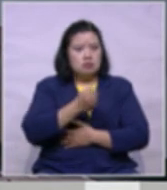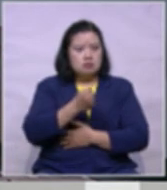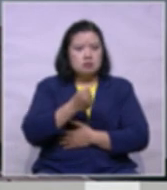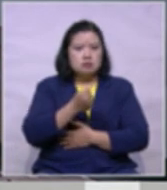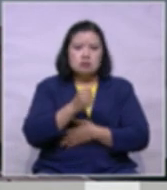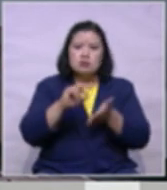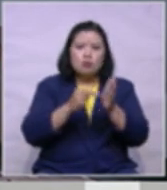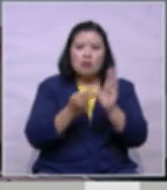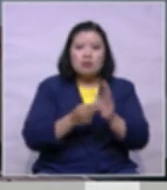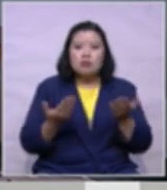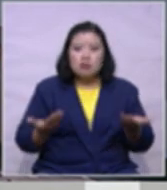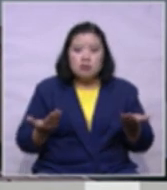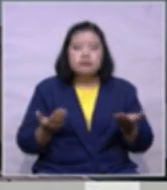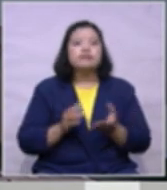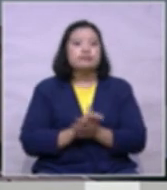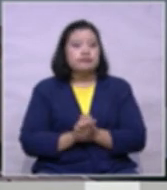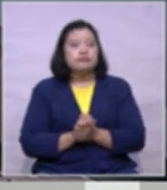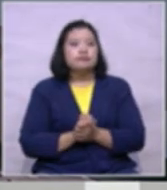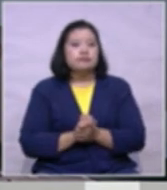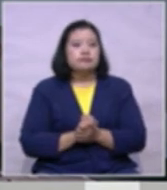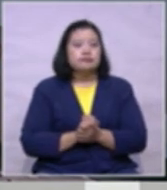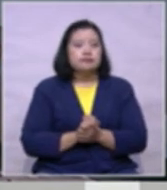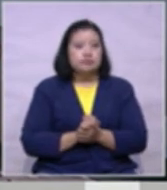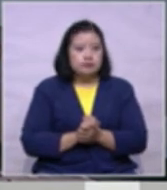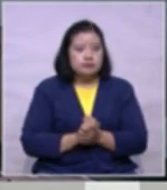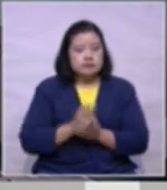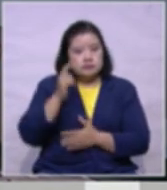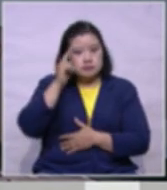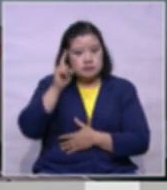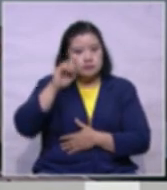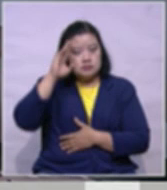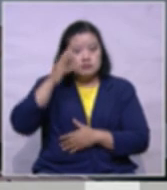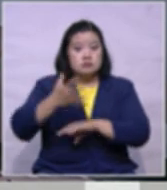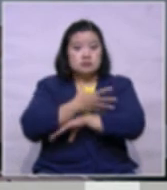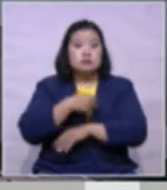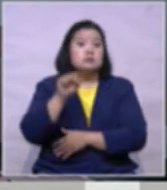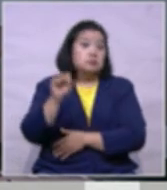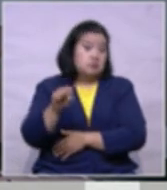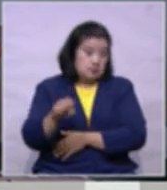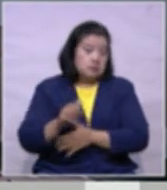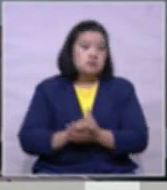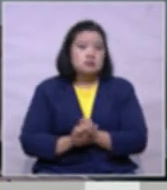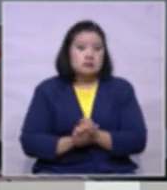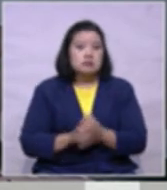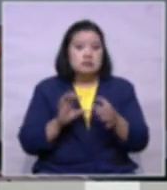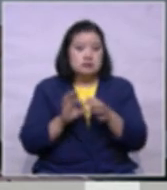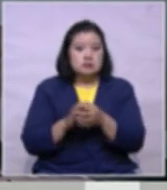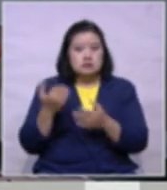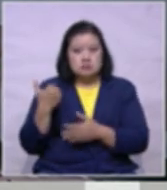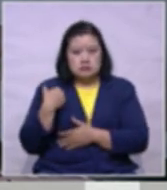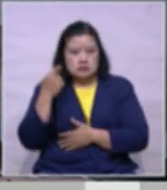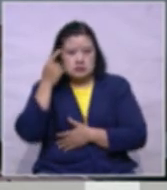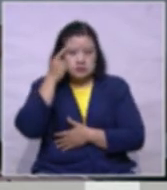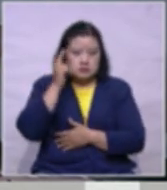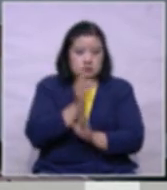เป็นสิ่งที่น่าสนใจแต่ว่าเป็นไปได้ว่าหน้าที่ของพลเอกประยุทธ์เนี่ยคือยึดเท่านั้นไงหน้าที่ของการสร้างสถานการณ์ต่างๆนานาก่อนหน้